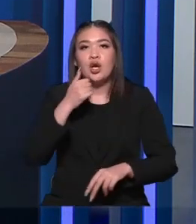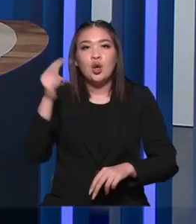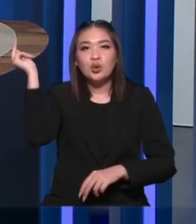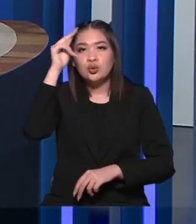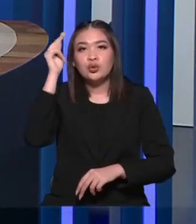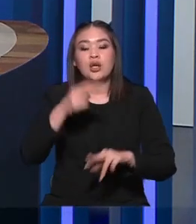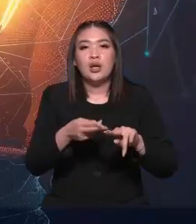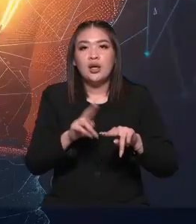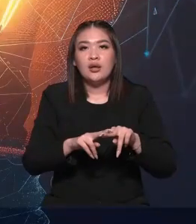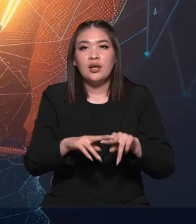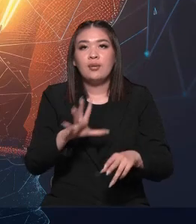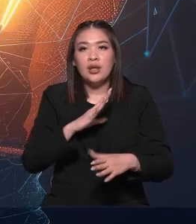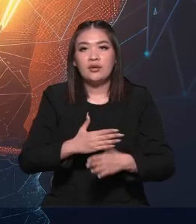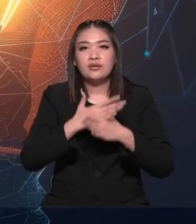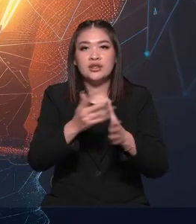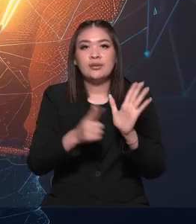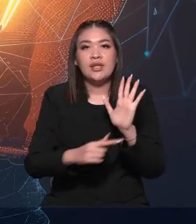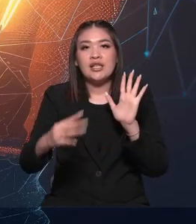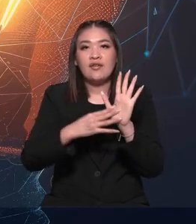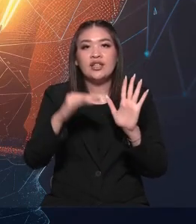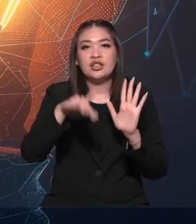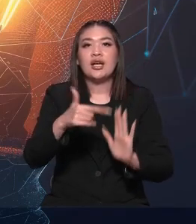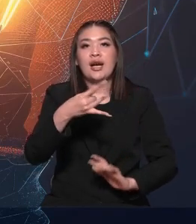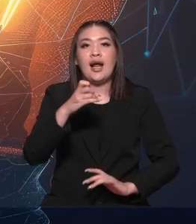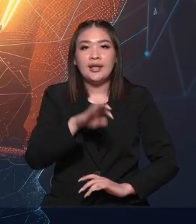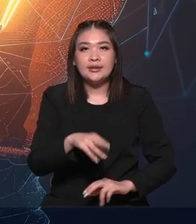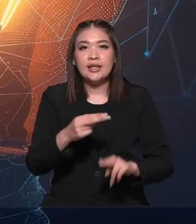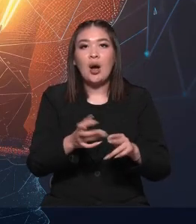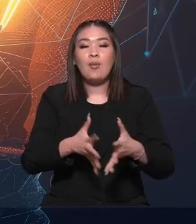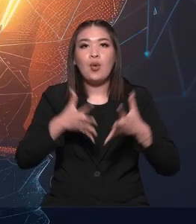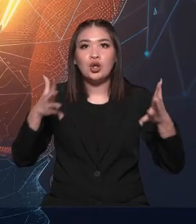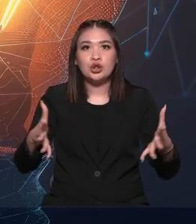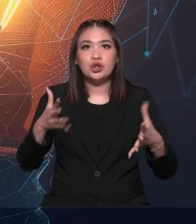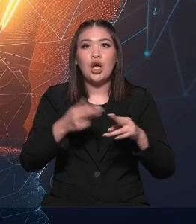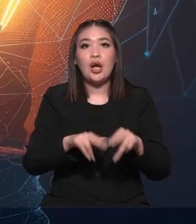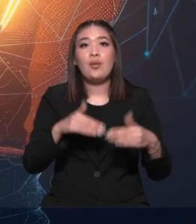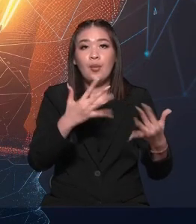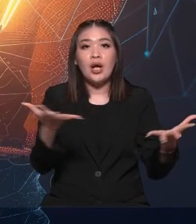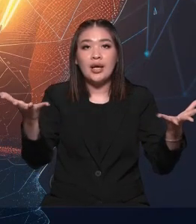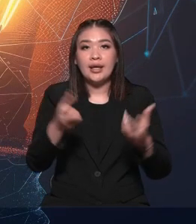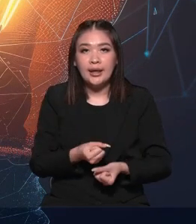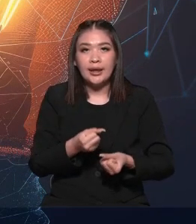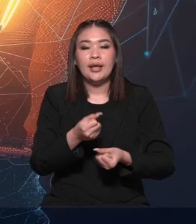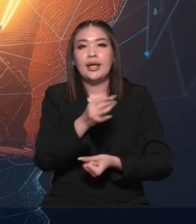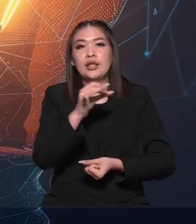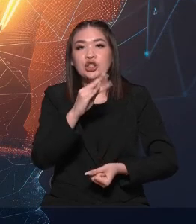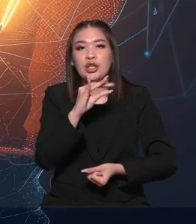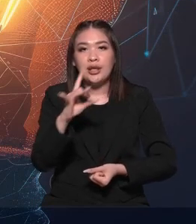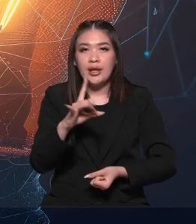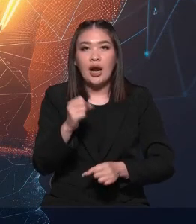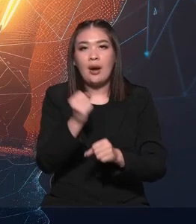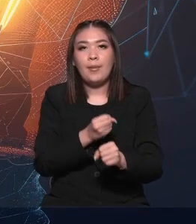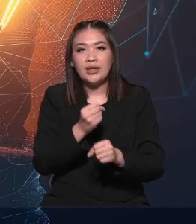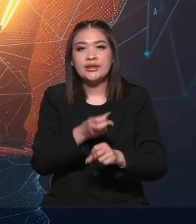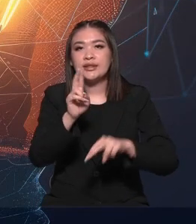на бакалавриате выделено около 79 тысяч грантов. Наибольшее количество их получили инженерные, обрабатывающие и